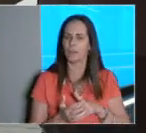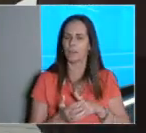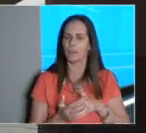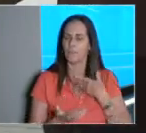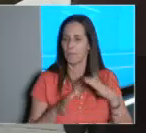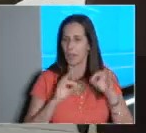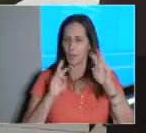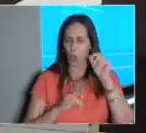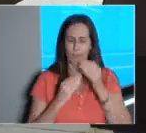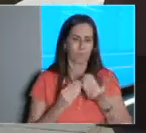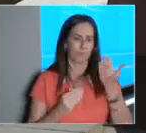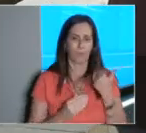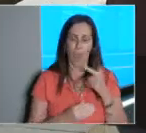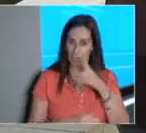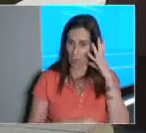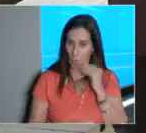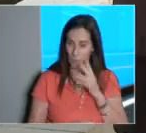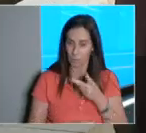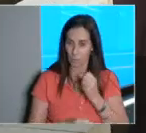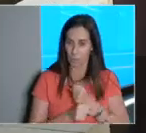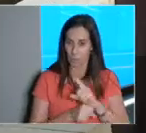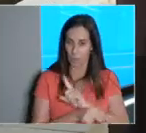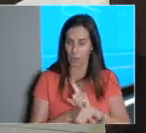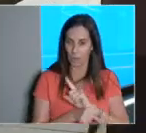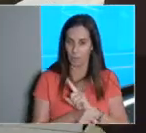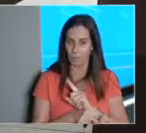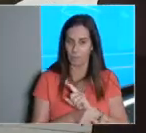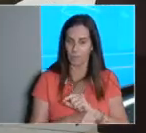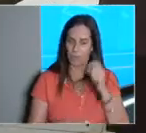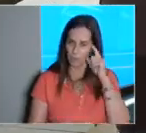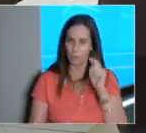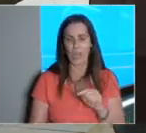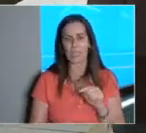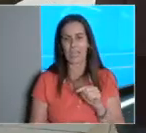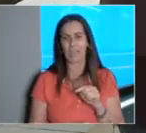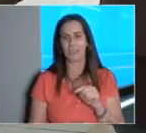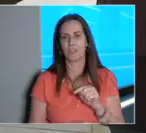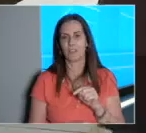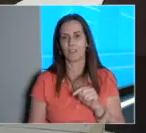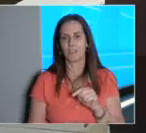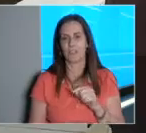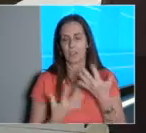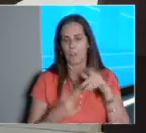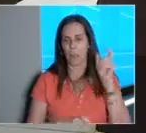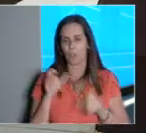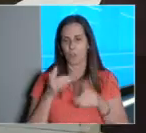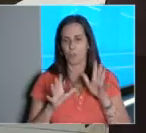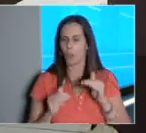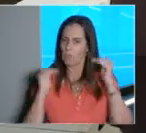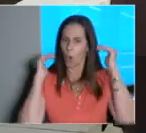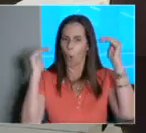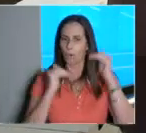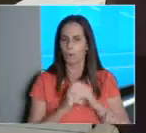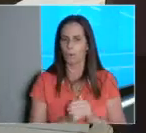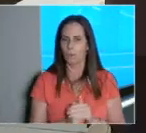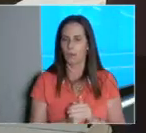הצבעתי כחול לבן גם נו, קודם. נו, ומה, אתה מרוצה ממה שהם עשו בינתיים? זה, אני חושב שזה הרבוב של כמה אנשים מאוד איכותיים.